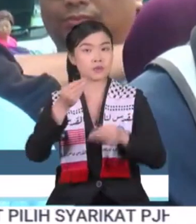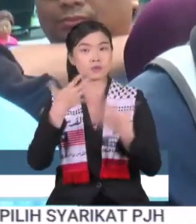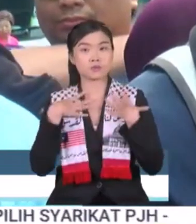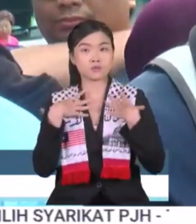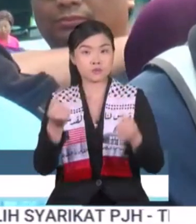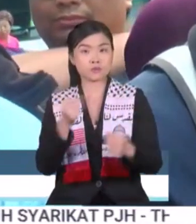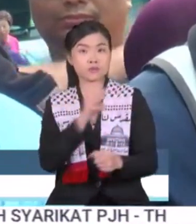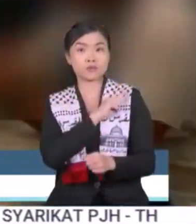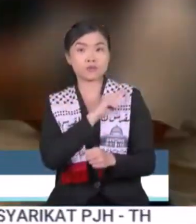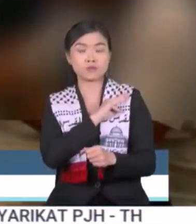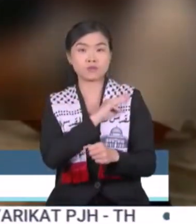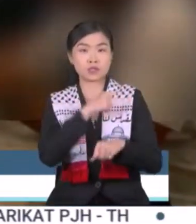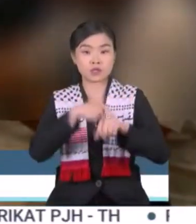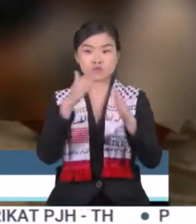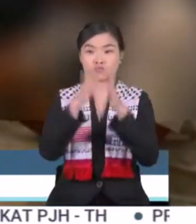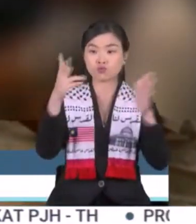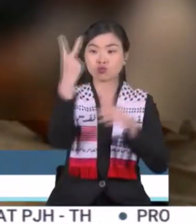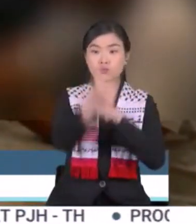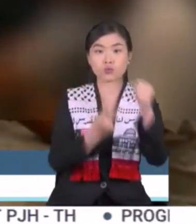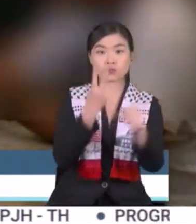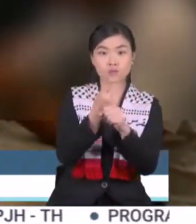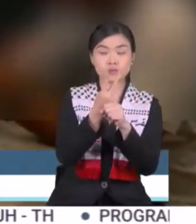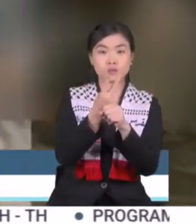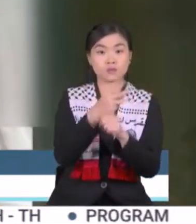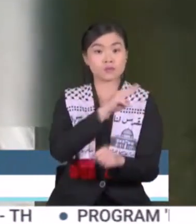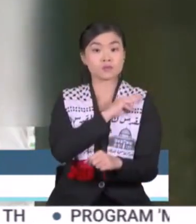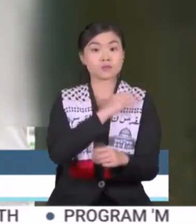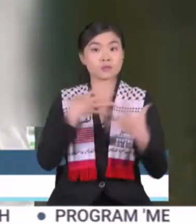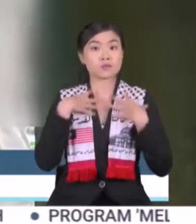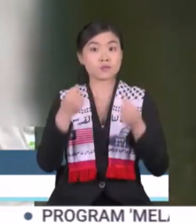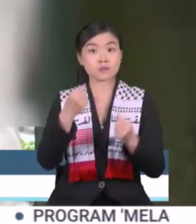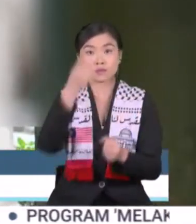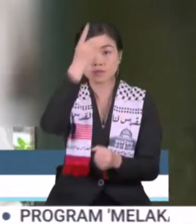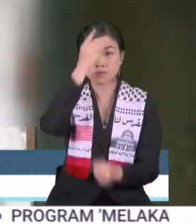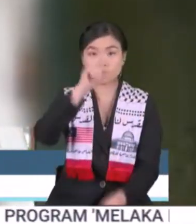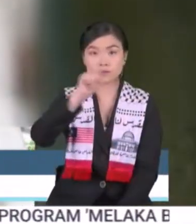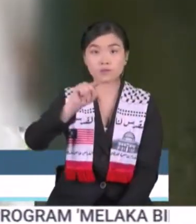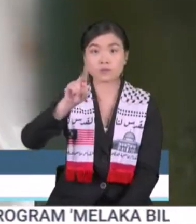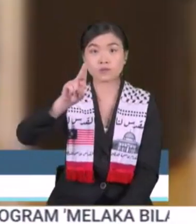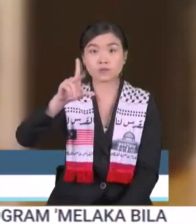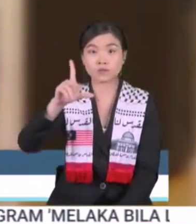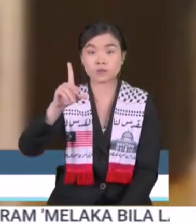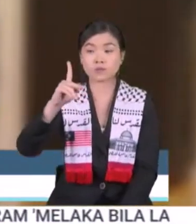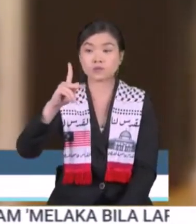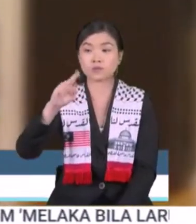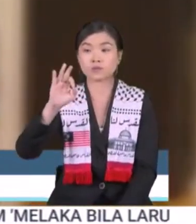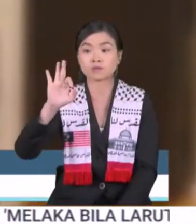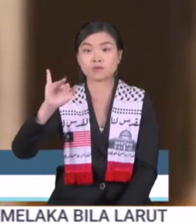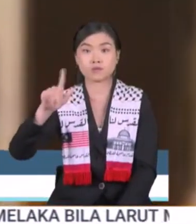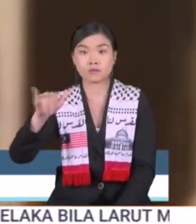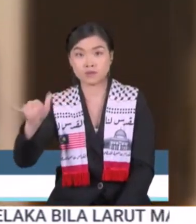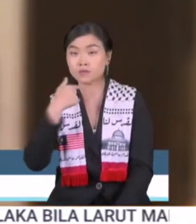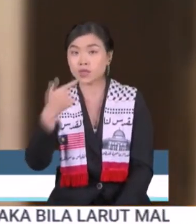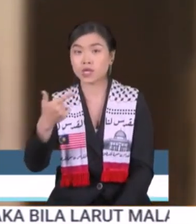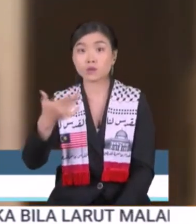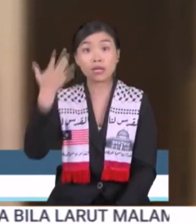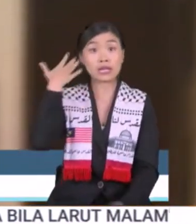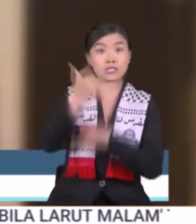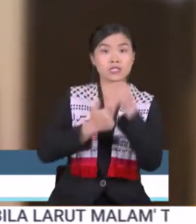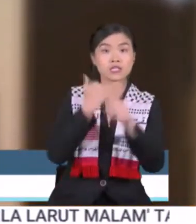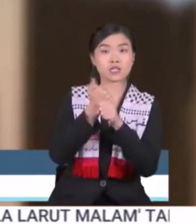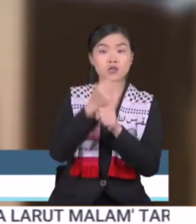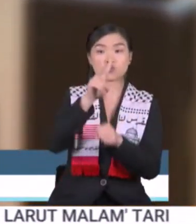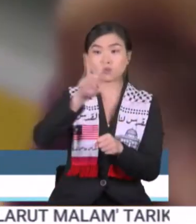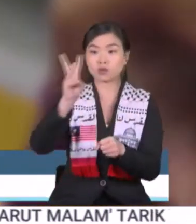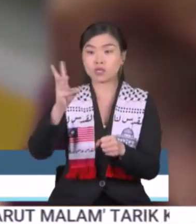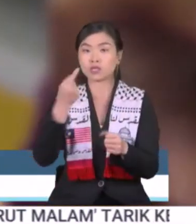Malaysia sepanjang tempoh 2 tahun ini. Menteri Kesihatan Datuk Seri Dr. Zulkifli Ahmad berkata pada tahun lalu 26